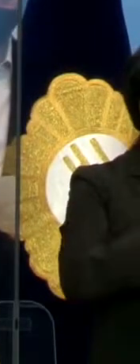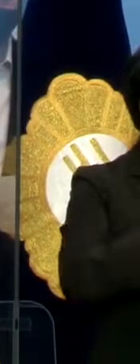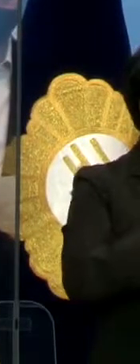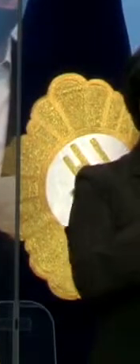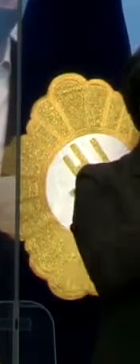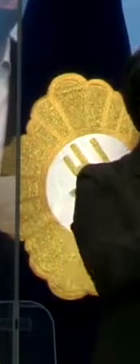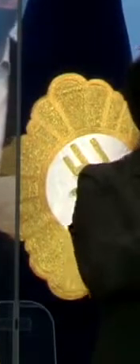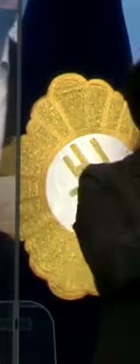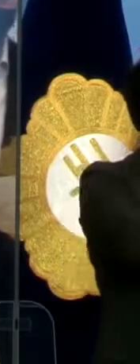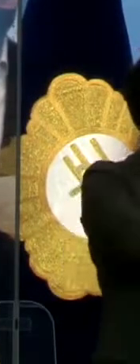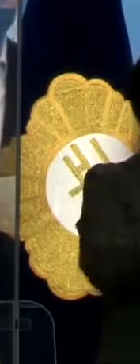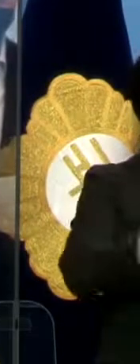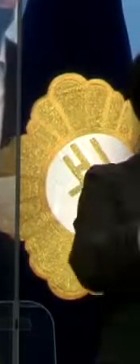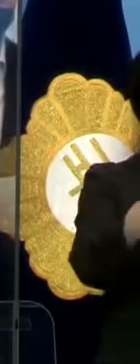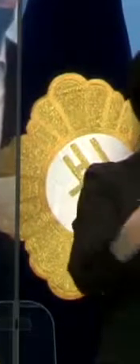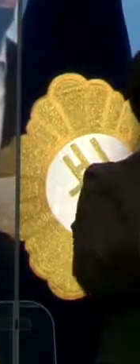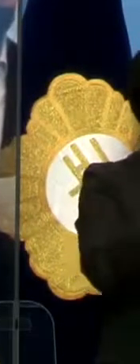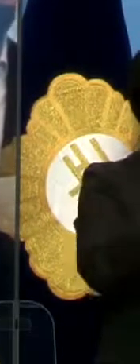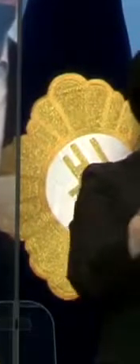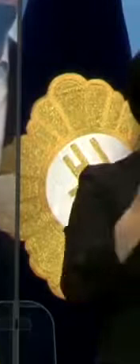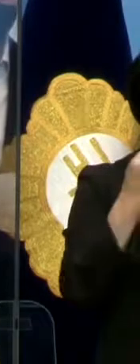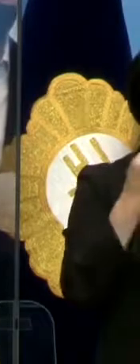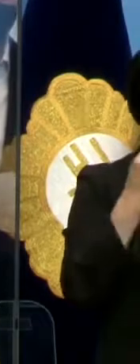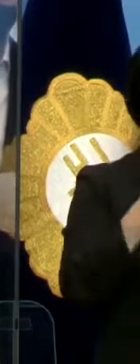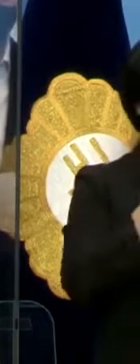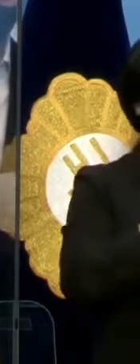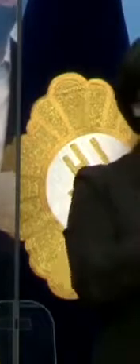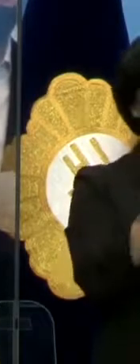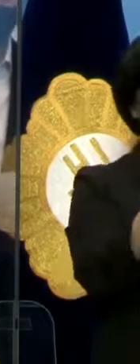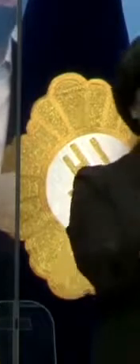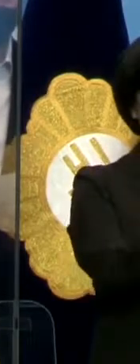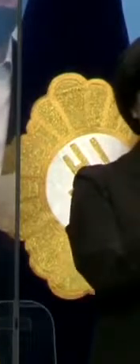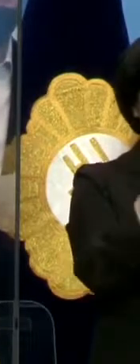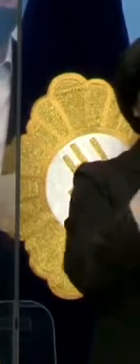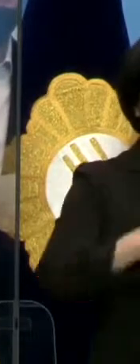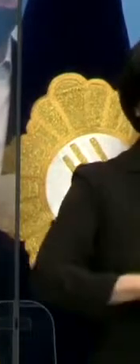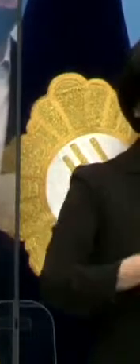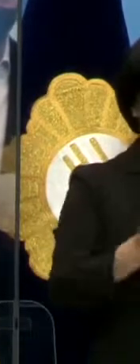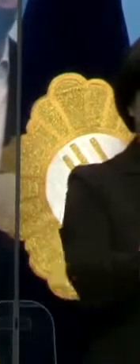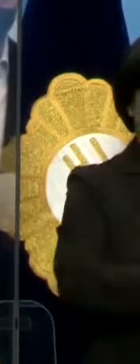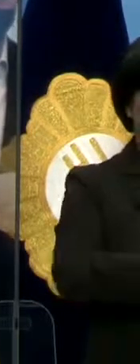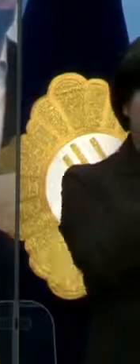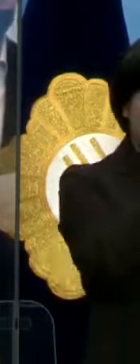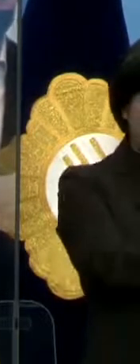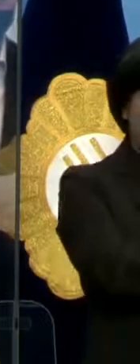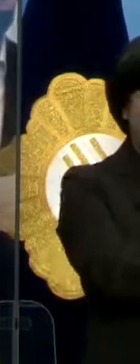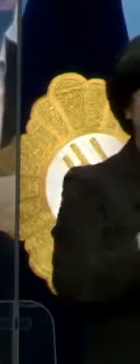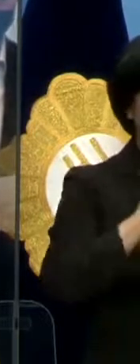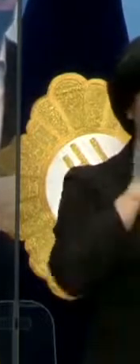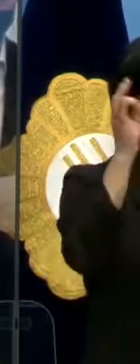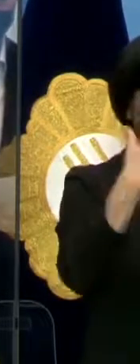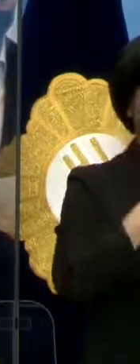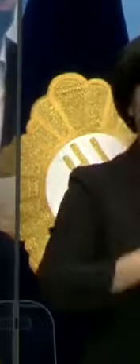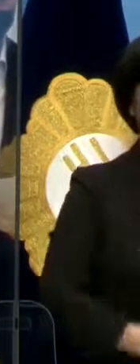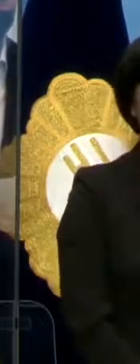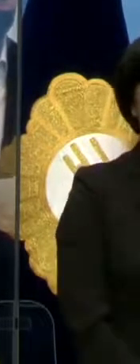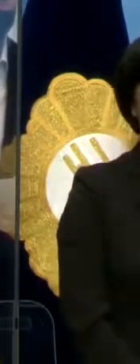의료법들이 통과돼서 우리 국민의 생명과 건강 안전을 지킬 수 있는 보건복지위원회에서의 역할을 다하기를